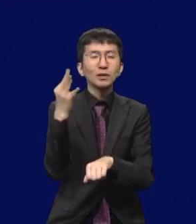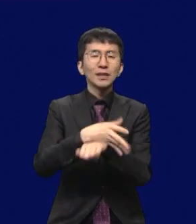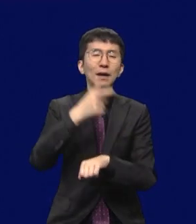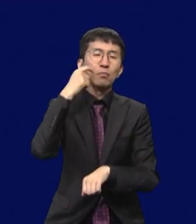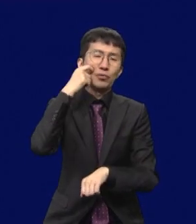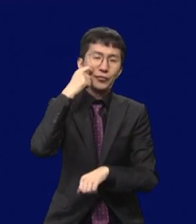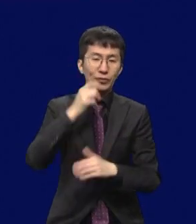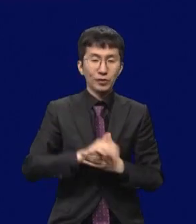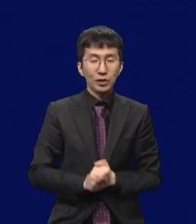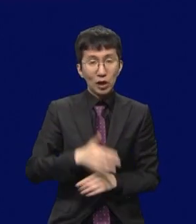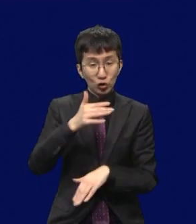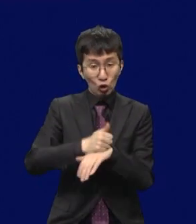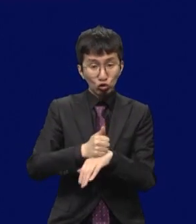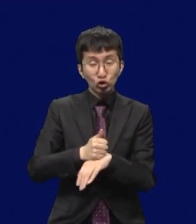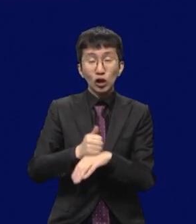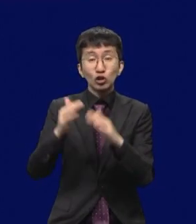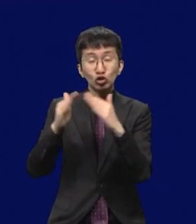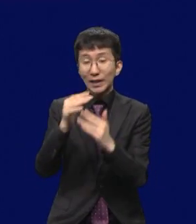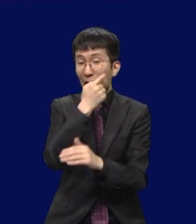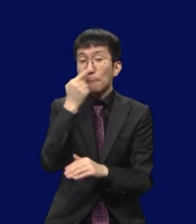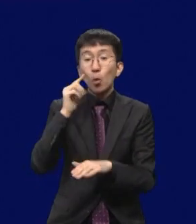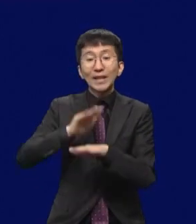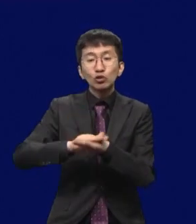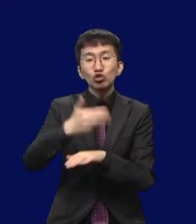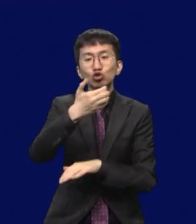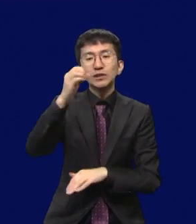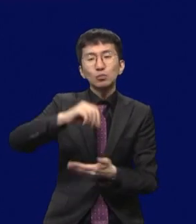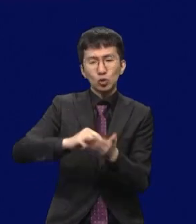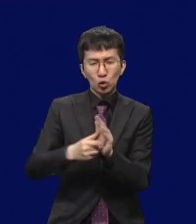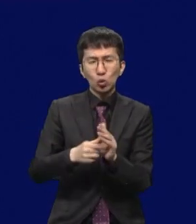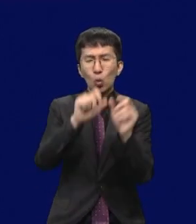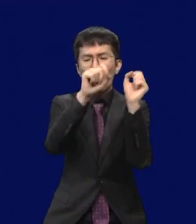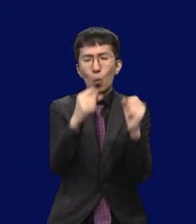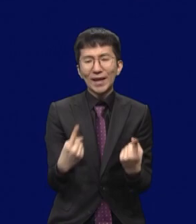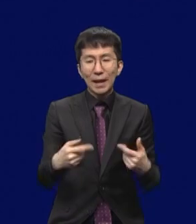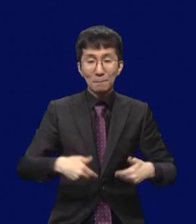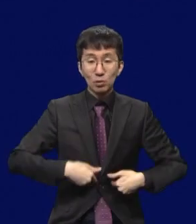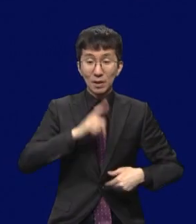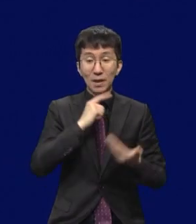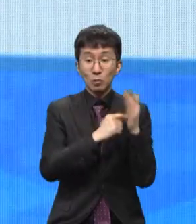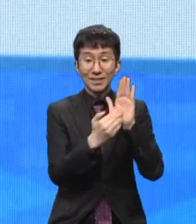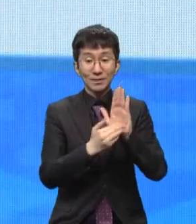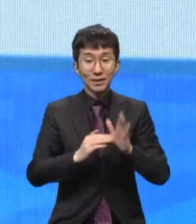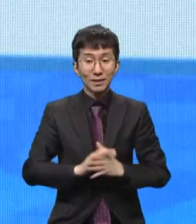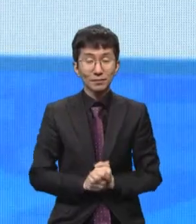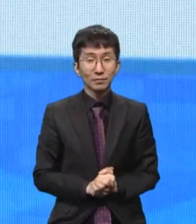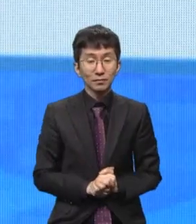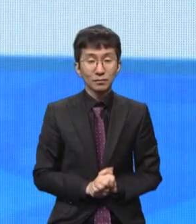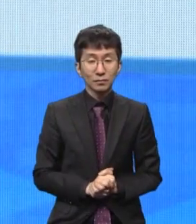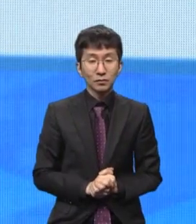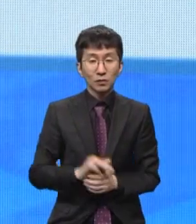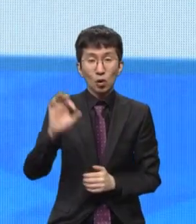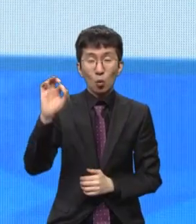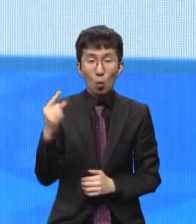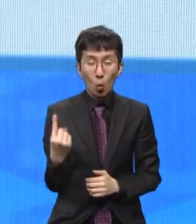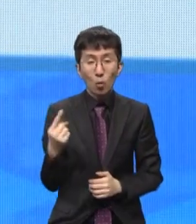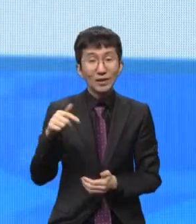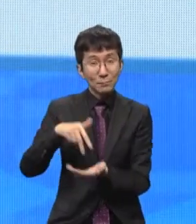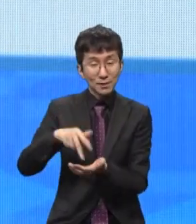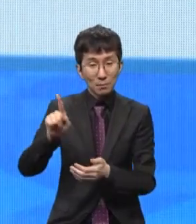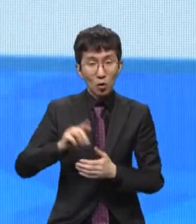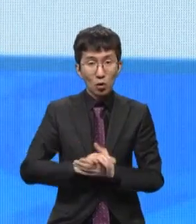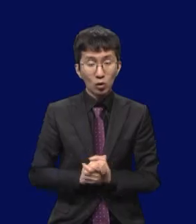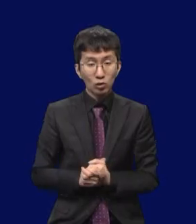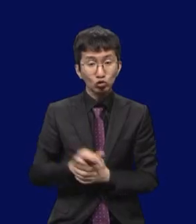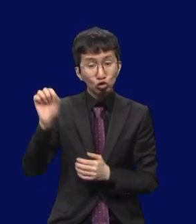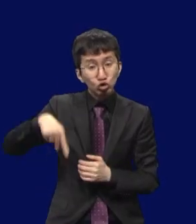떡 이라며 주택담보 대출 비율을 90% 까지 완화하는 카드를 꺼냈습니다 당구 원씩 후보는 지나친 대출 규제